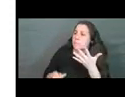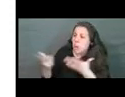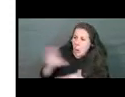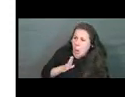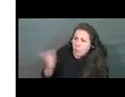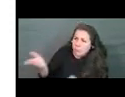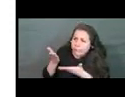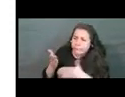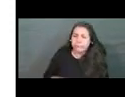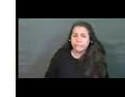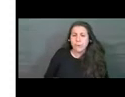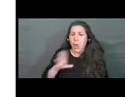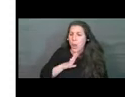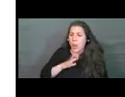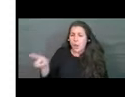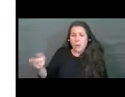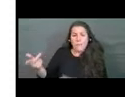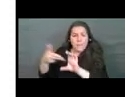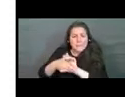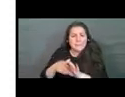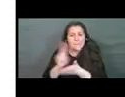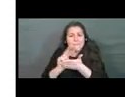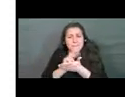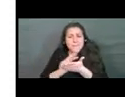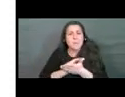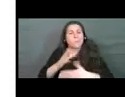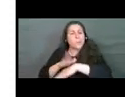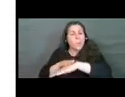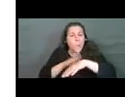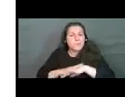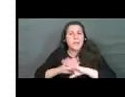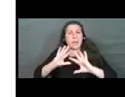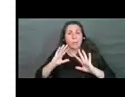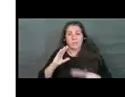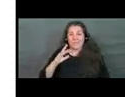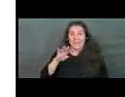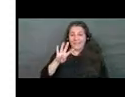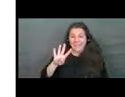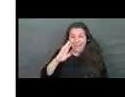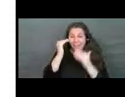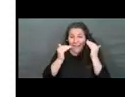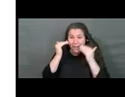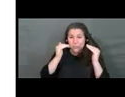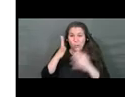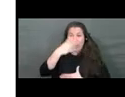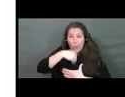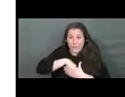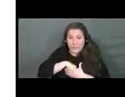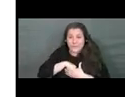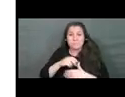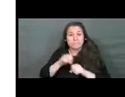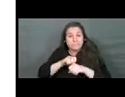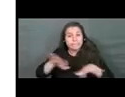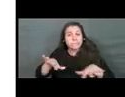à une vidéo, qui ont donné des conseils. Comment bien travailler en télétravail? On a 4 adultes autistes qui ont participé à ça. Ça a été diffusé sur le web.